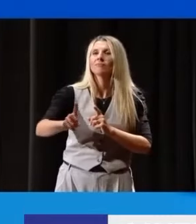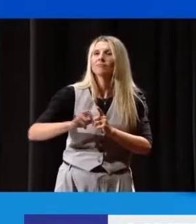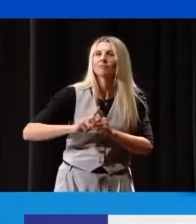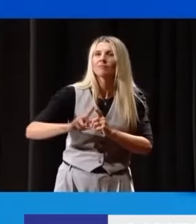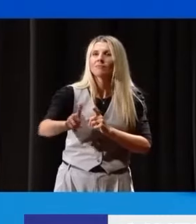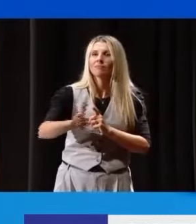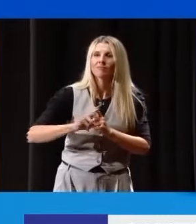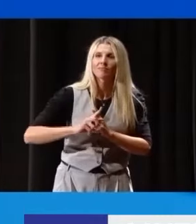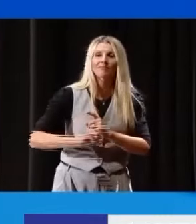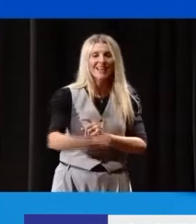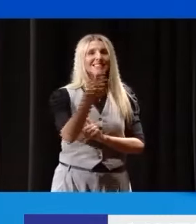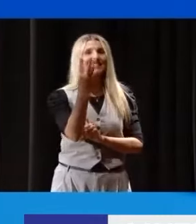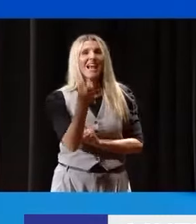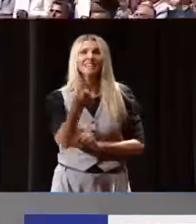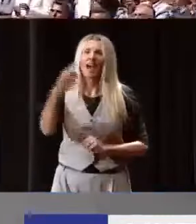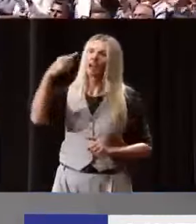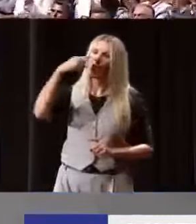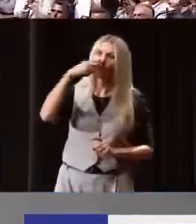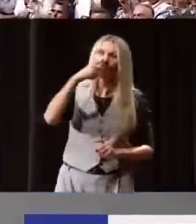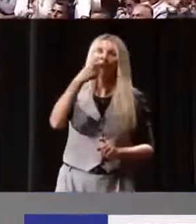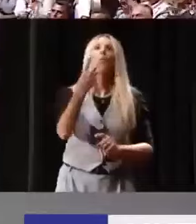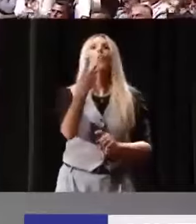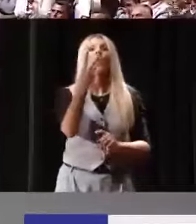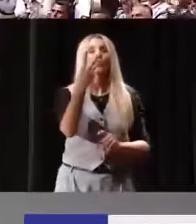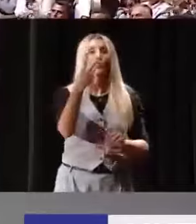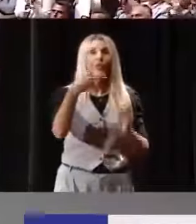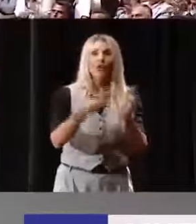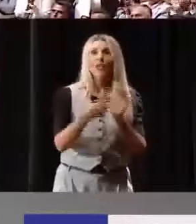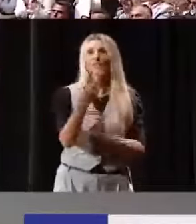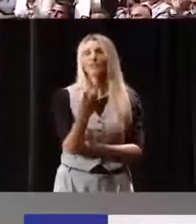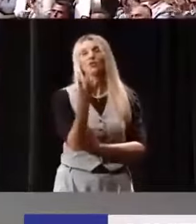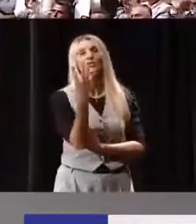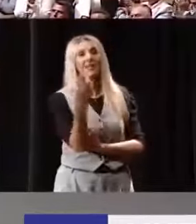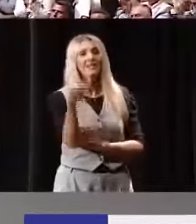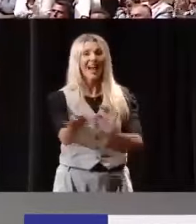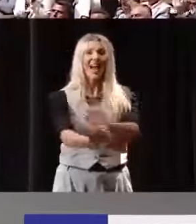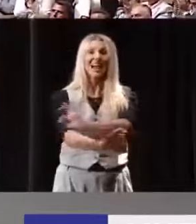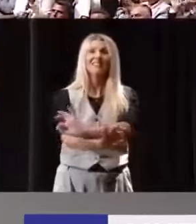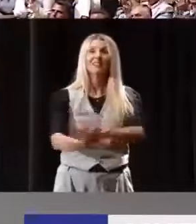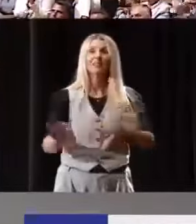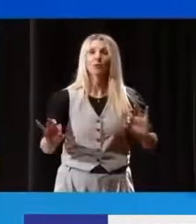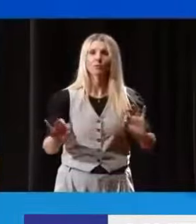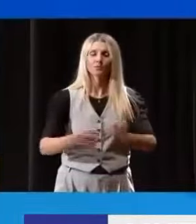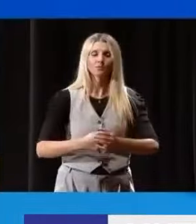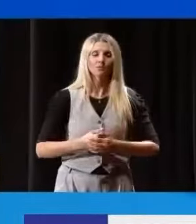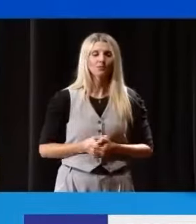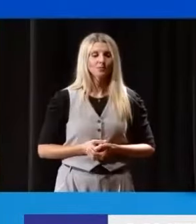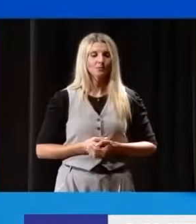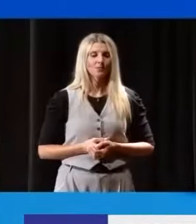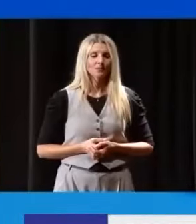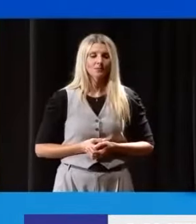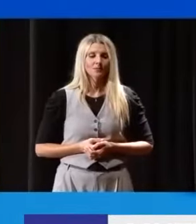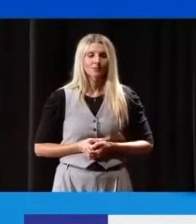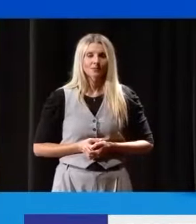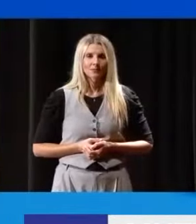30 Νοεμβρίου του 2024. Σε 95 μέρες από τώρα, οπότε